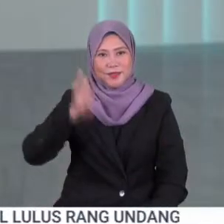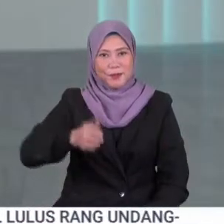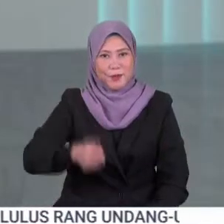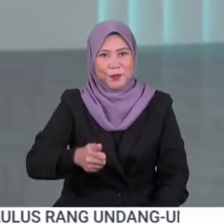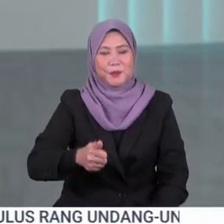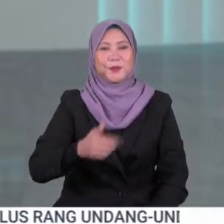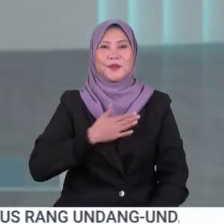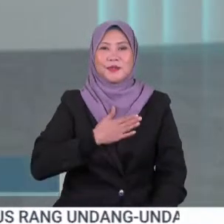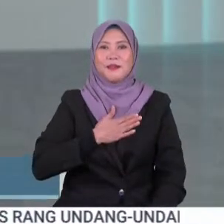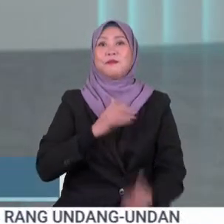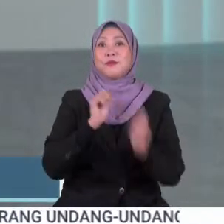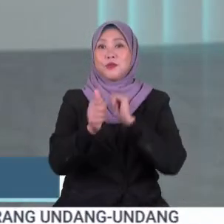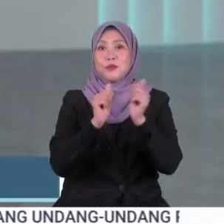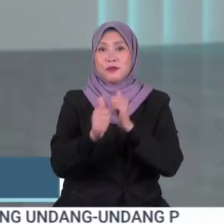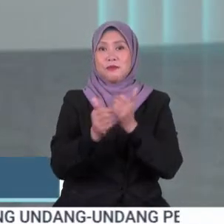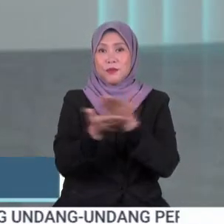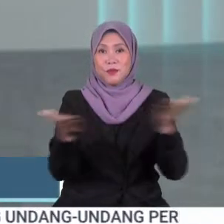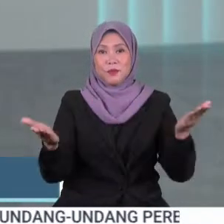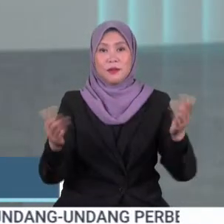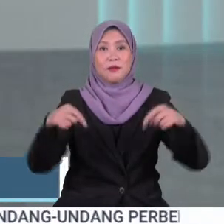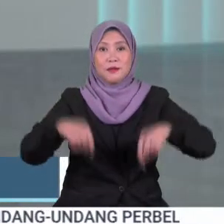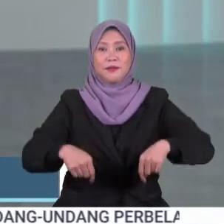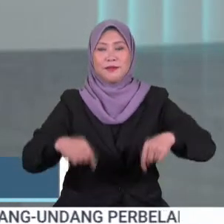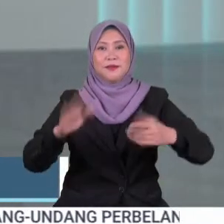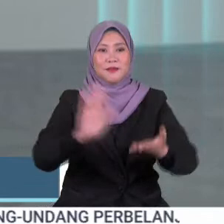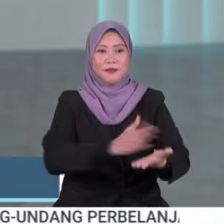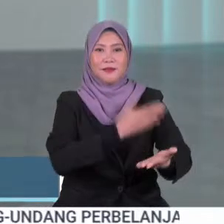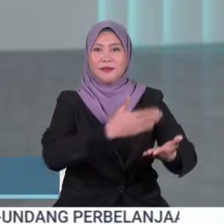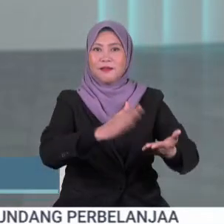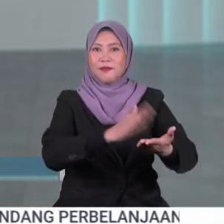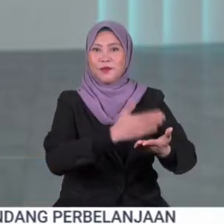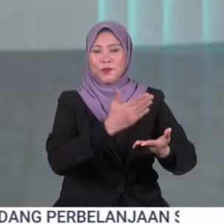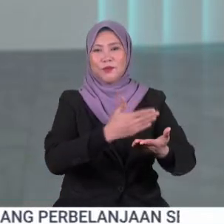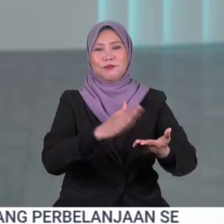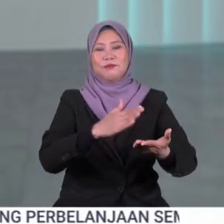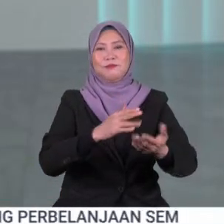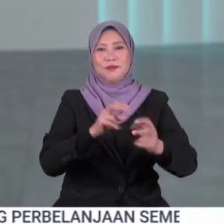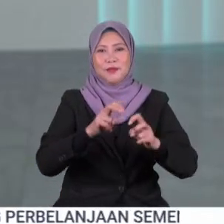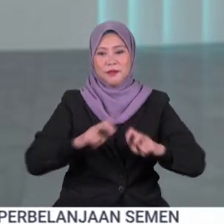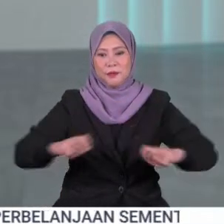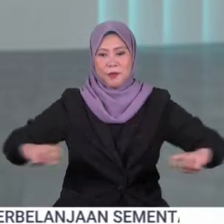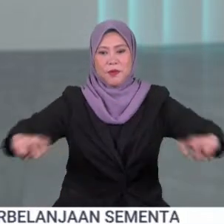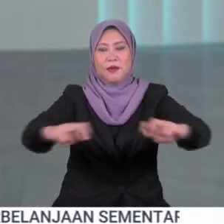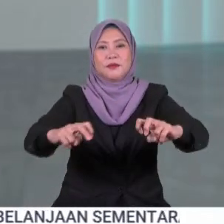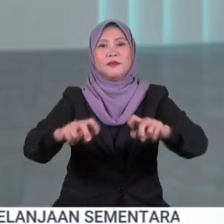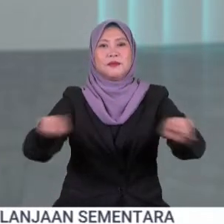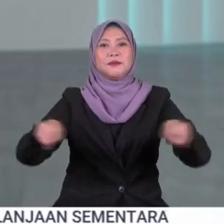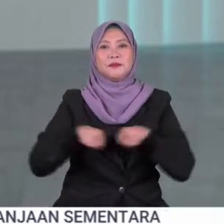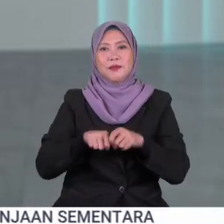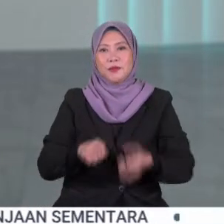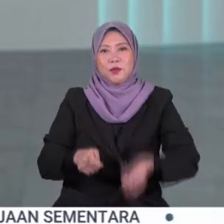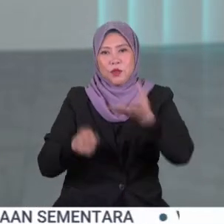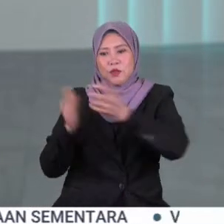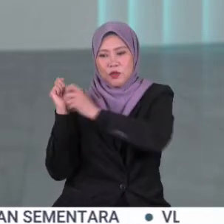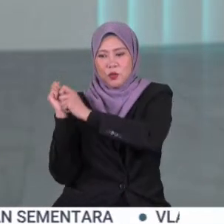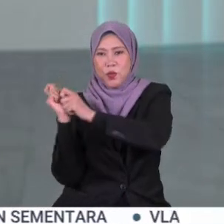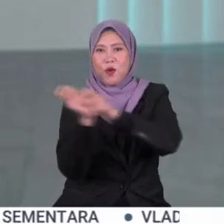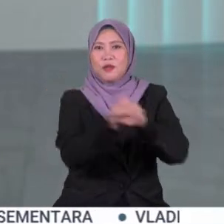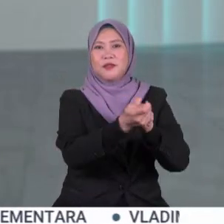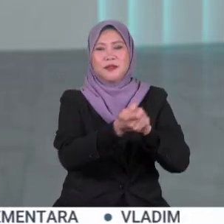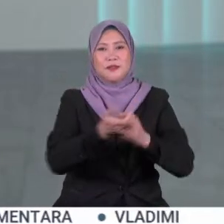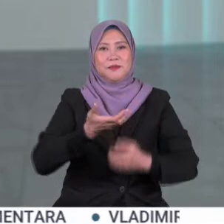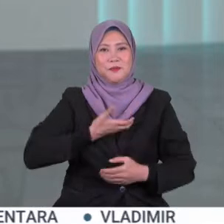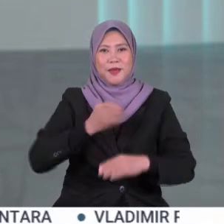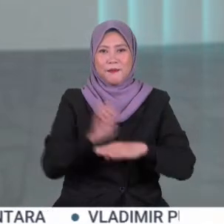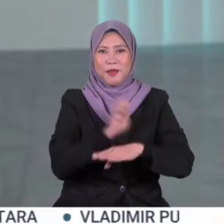Assalamualaikum dan salam sukan untuk semua. Hari ini, lagu negaraku berkumandang di gelanggang squash Pusat Sukan Olimpik Hangzhou selepas squash menghadiahkan pingat